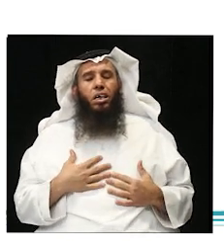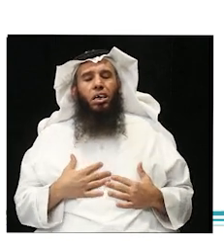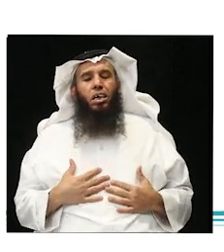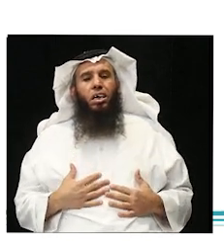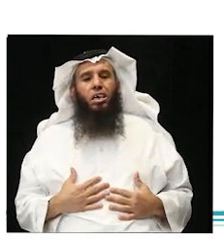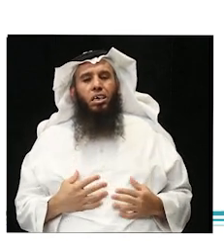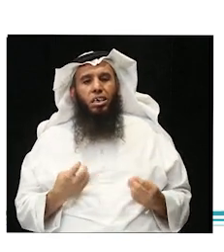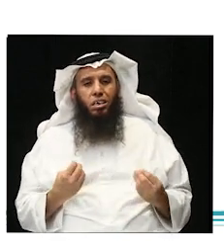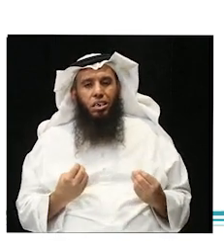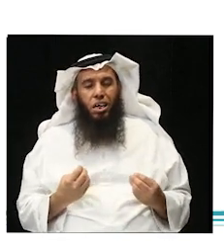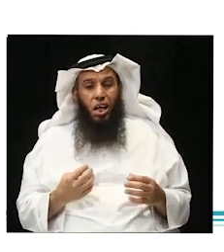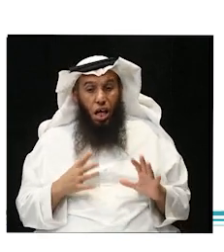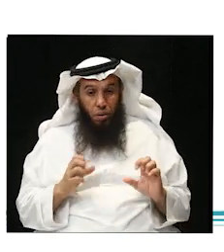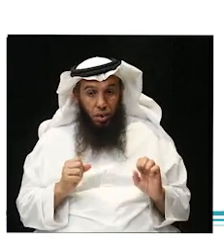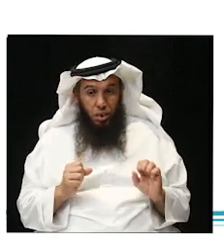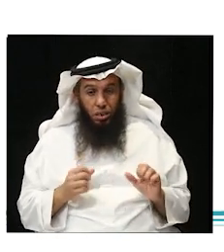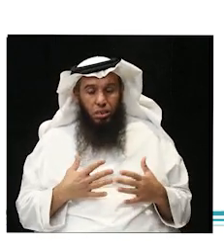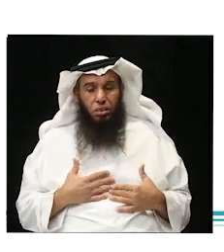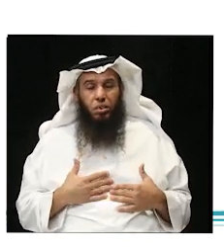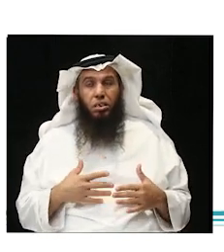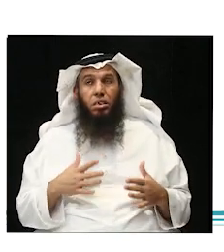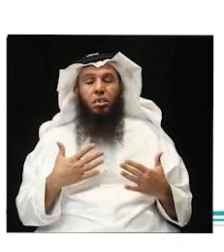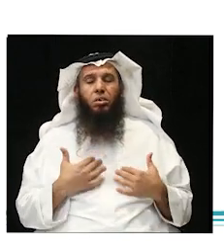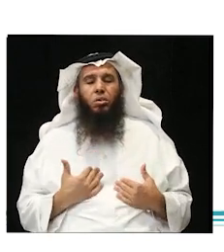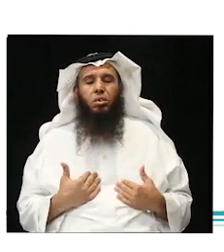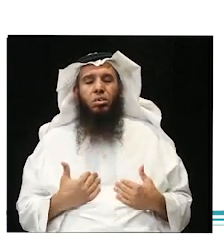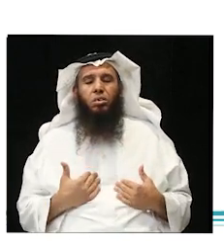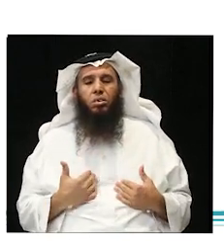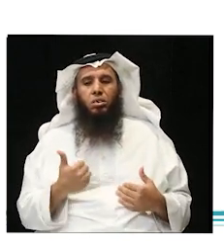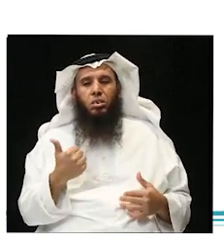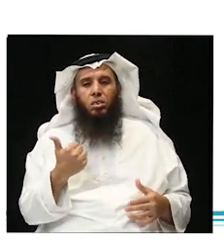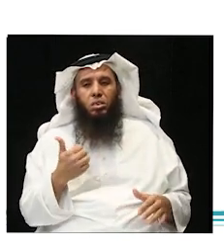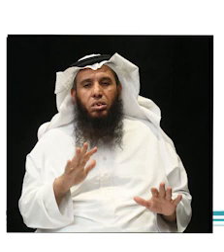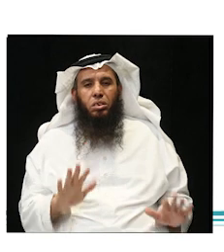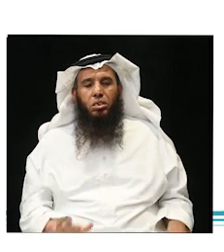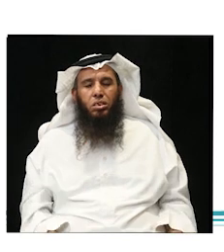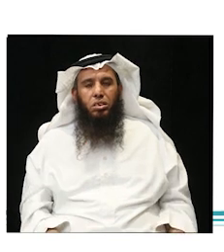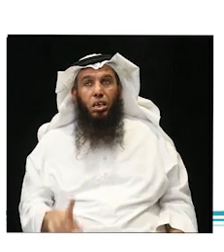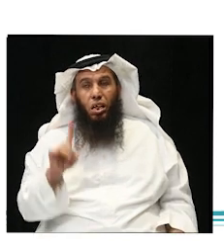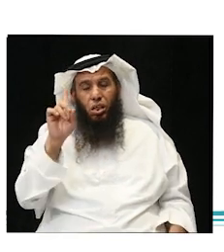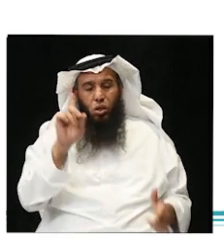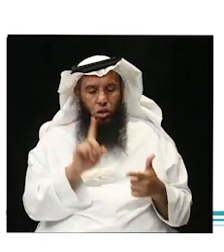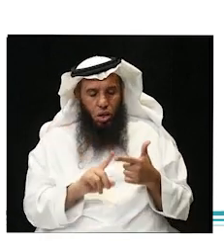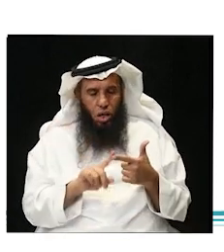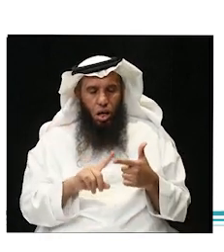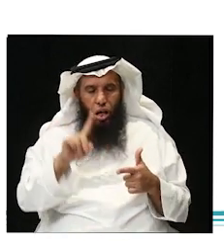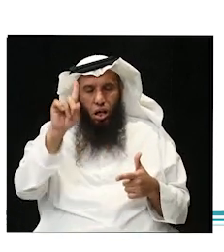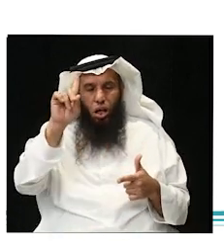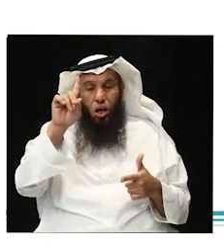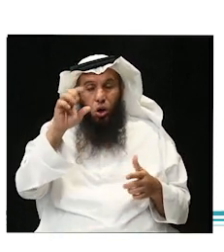69، في صفحة 69 الآن سنأخذ في هذا فقط الدعاء.